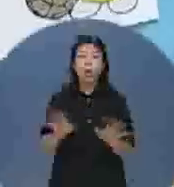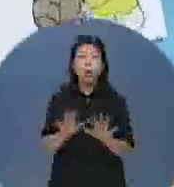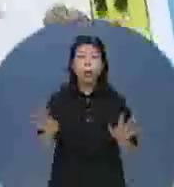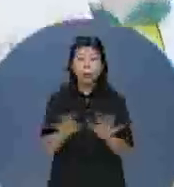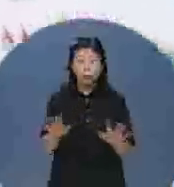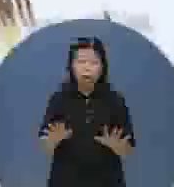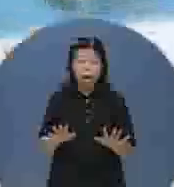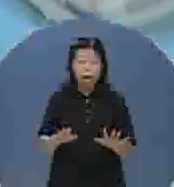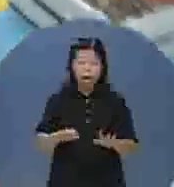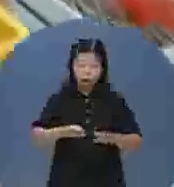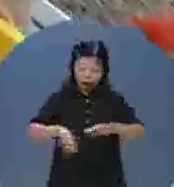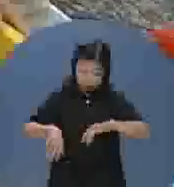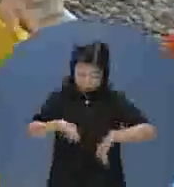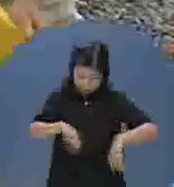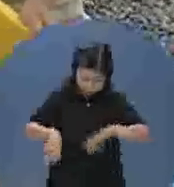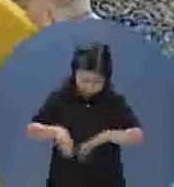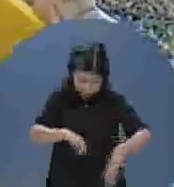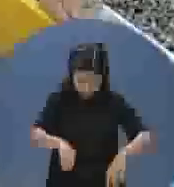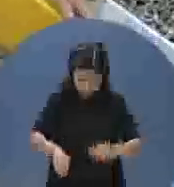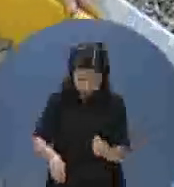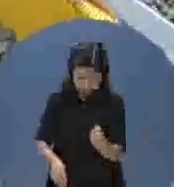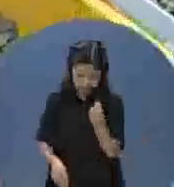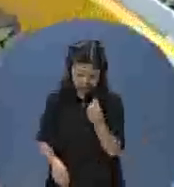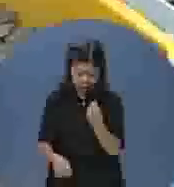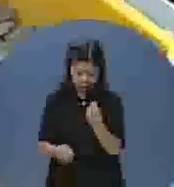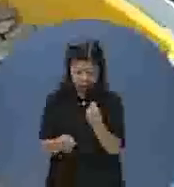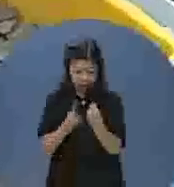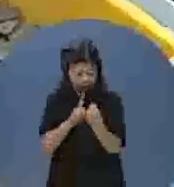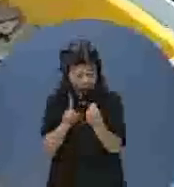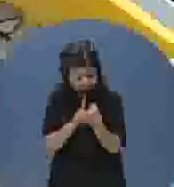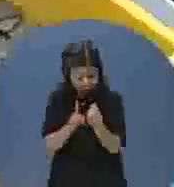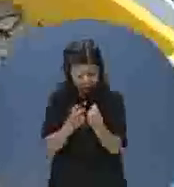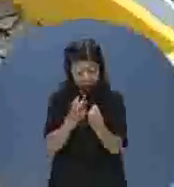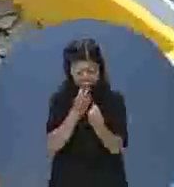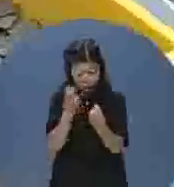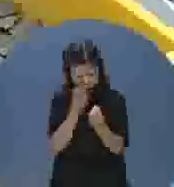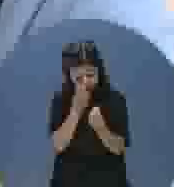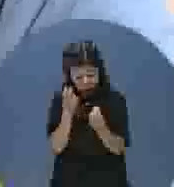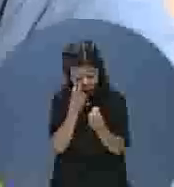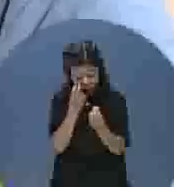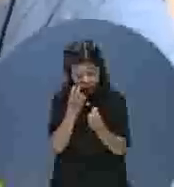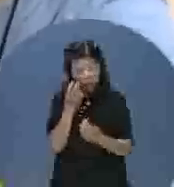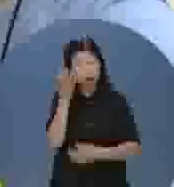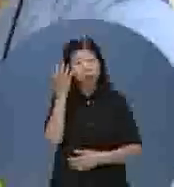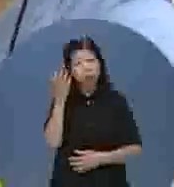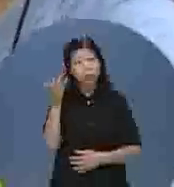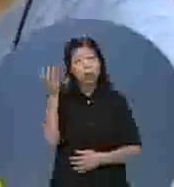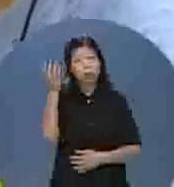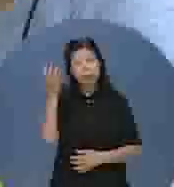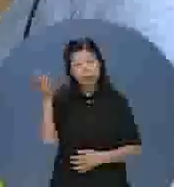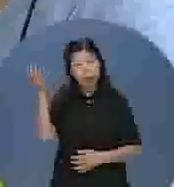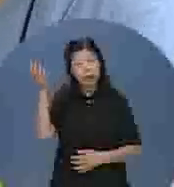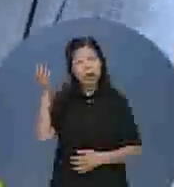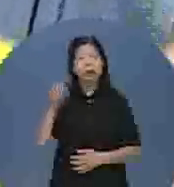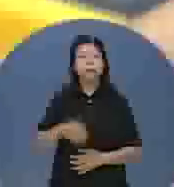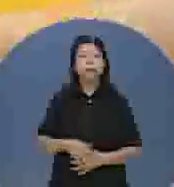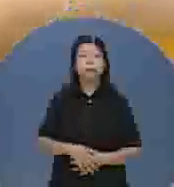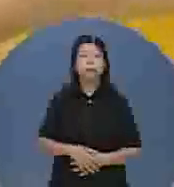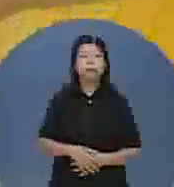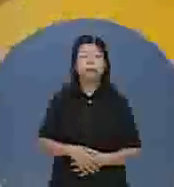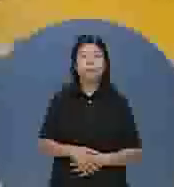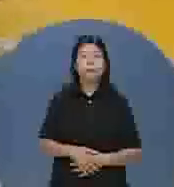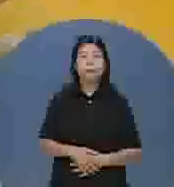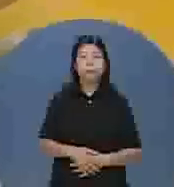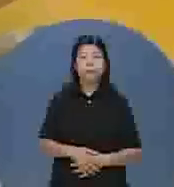土器に触れながらどんな器の破片なのか調査員になった気分で想像を膨らませていました。